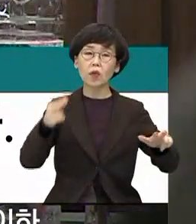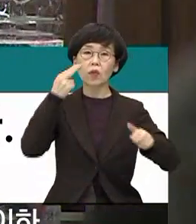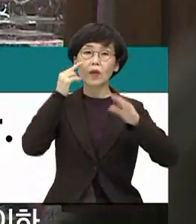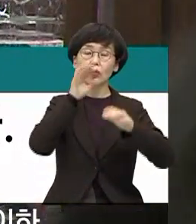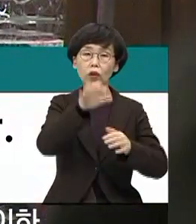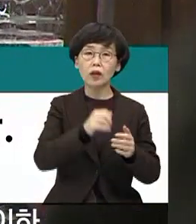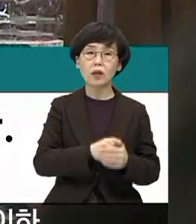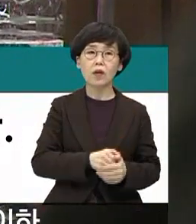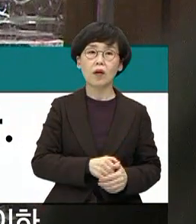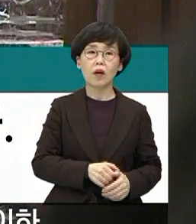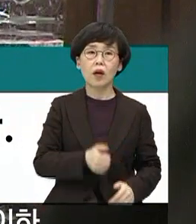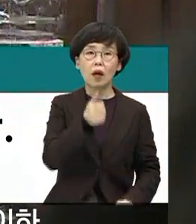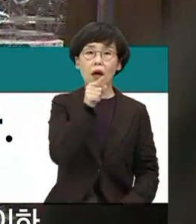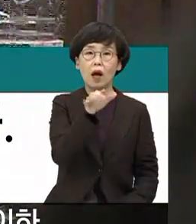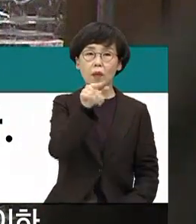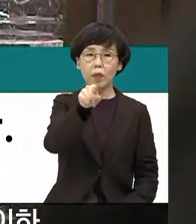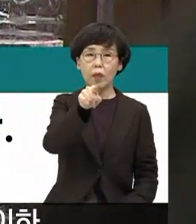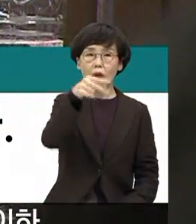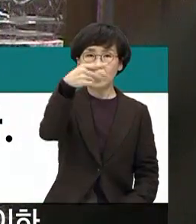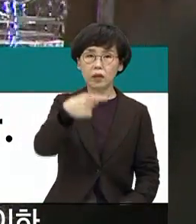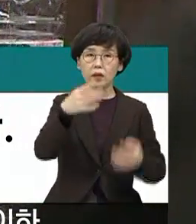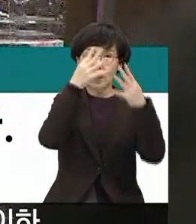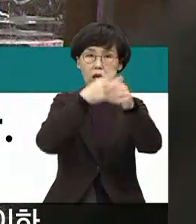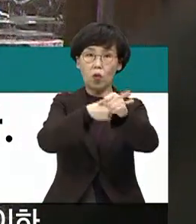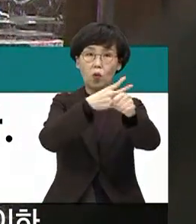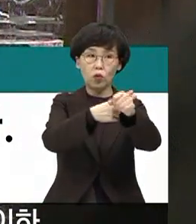미국에서 하버드 교수가